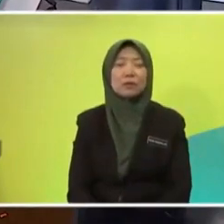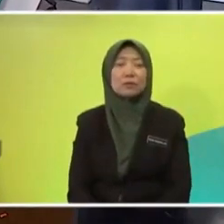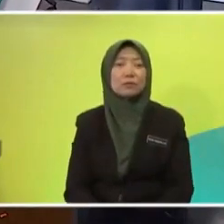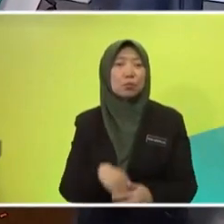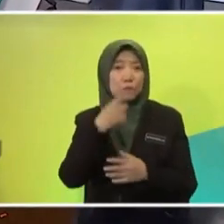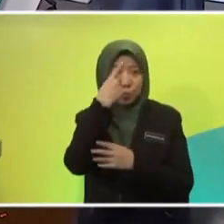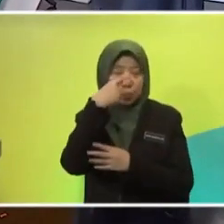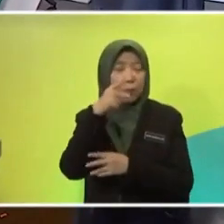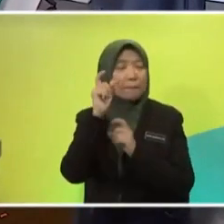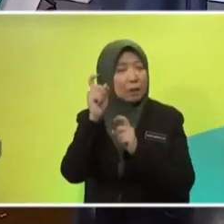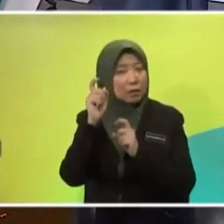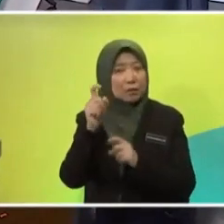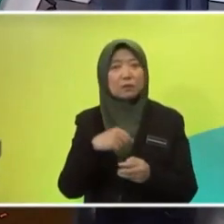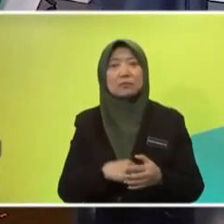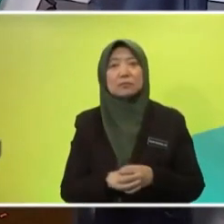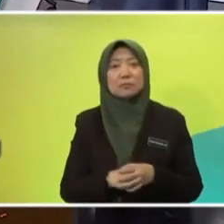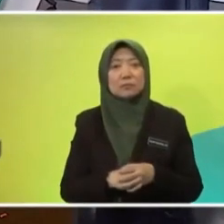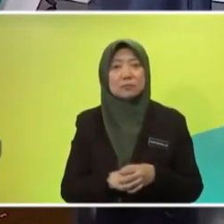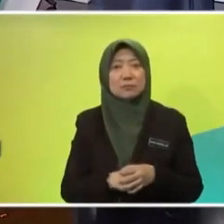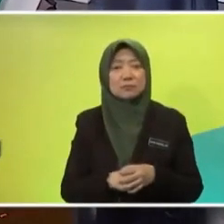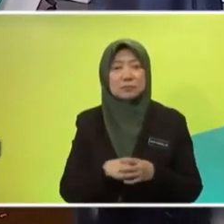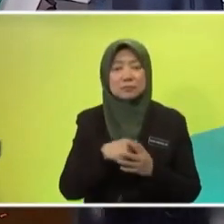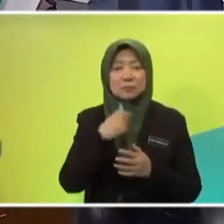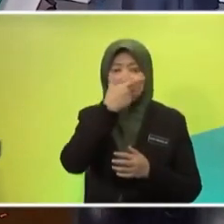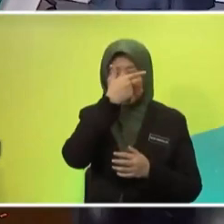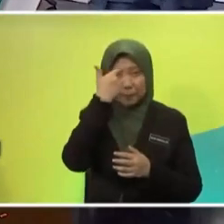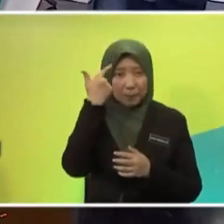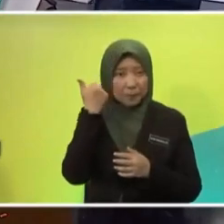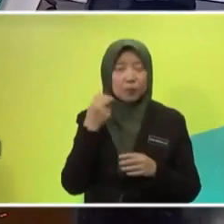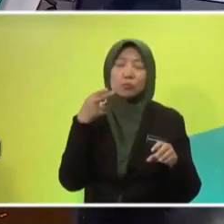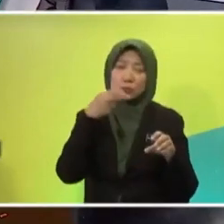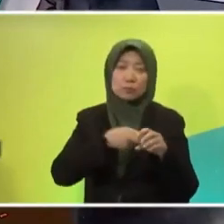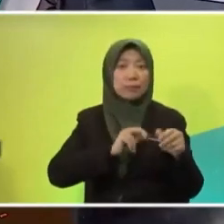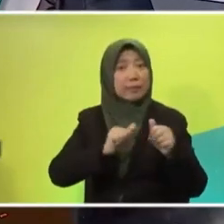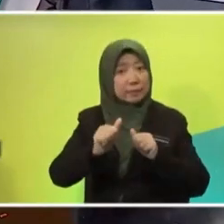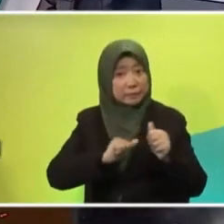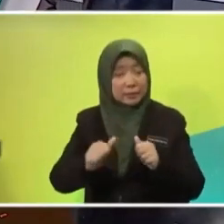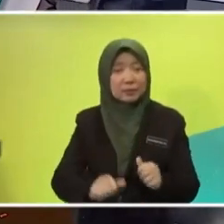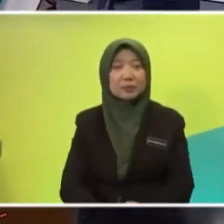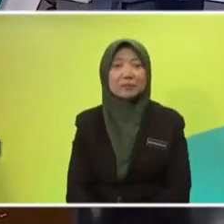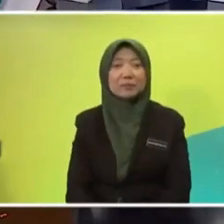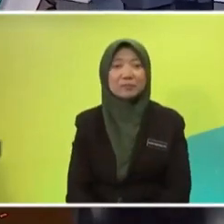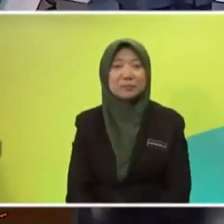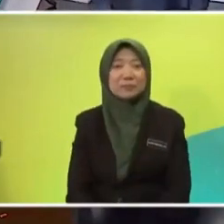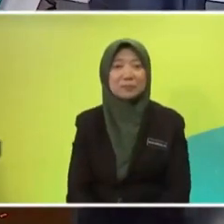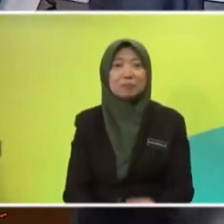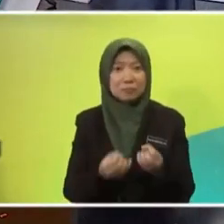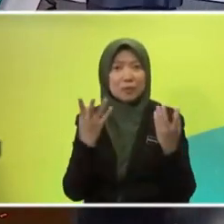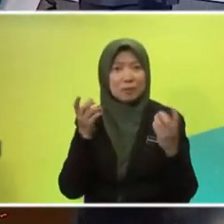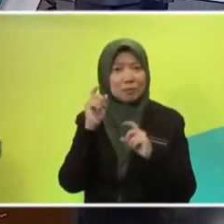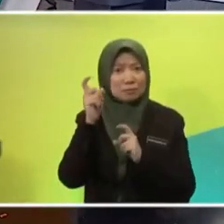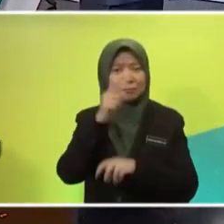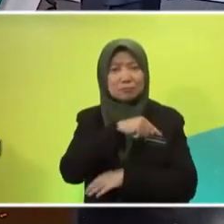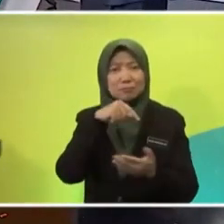ganjaran. Satu untuk Kak Rina. Terima kasih cikgu. Dan satu lagi untuk Cikgu Su. Terima kasih Cikgu Ana. Banyak hadiah kita dapat hari ini